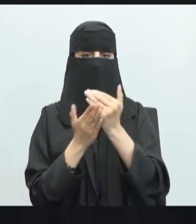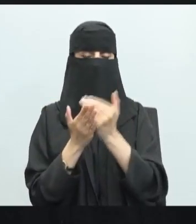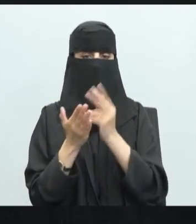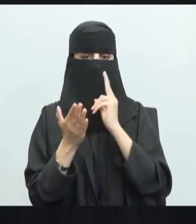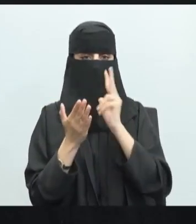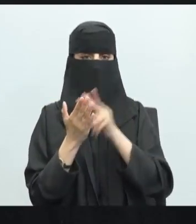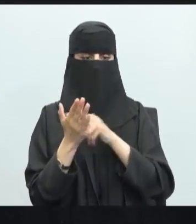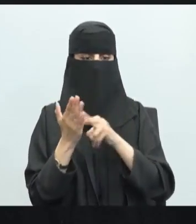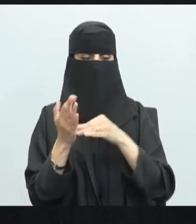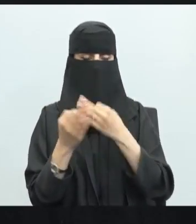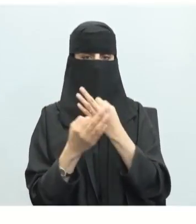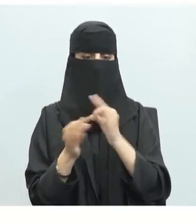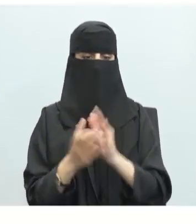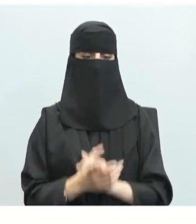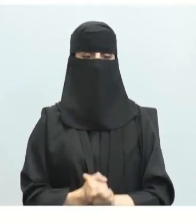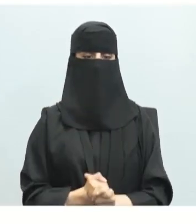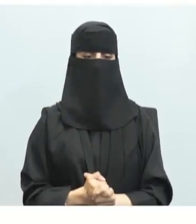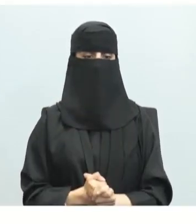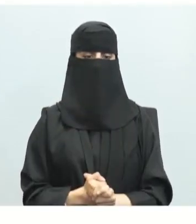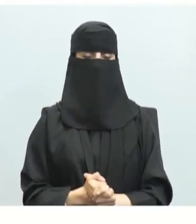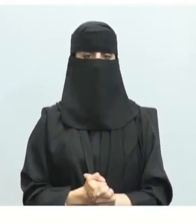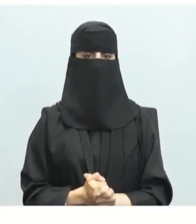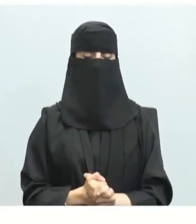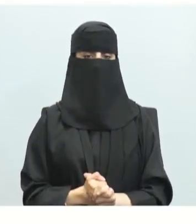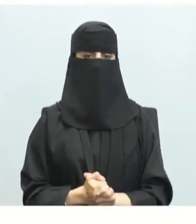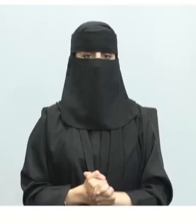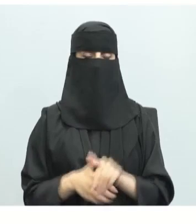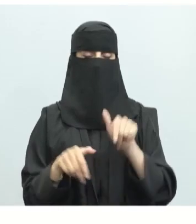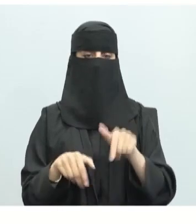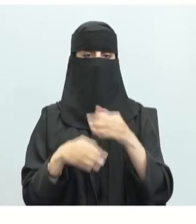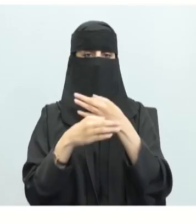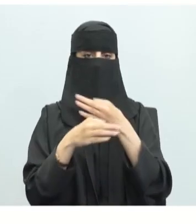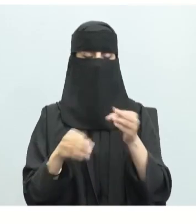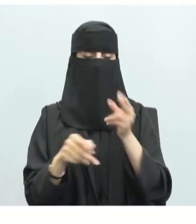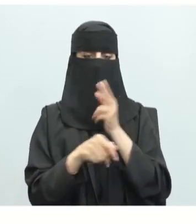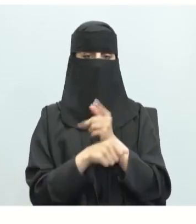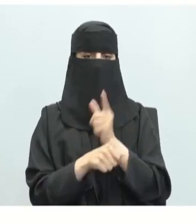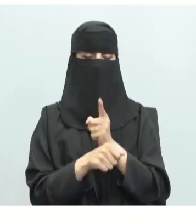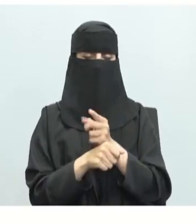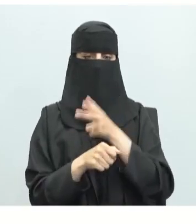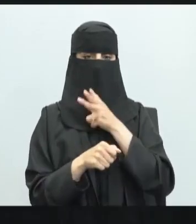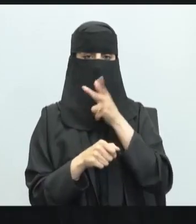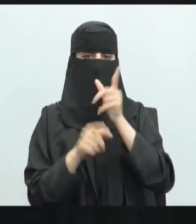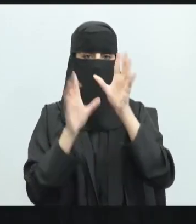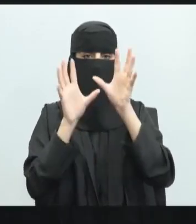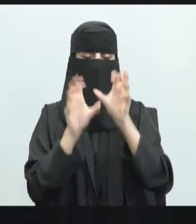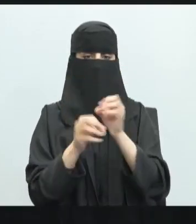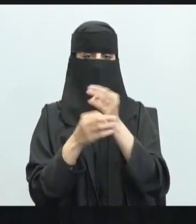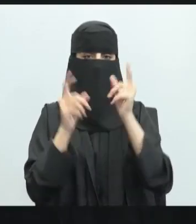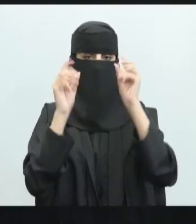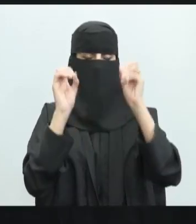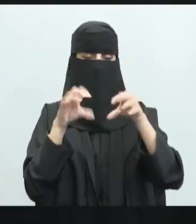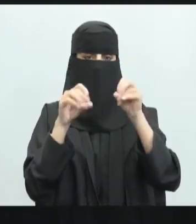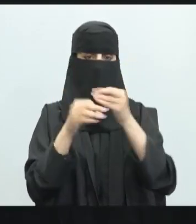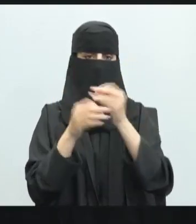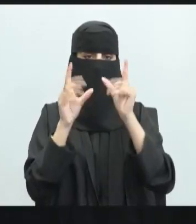المتعمقة. ونقول لكم أيها الطلاب الرائعون، بارك الله فيكم وجعلكم مباركين